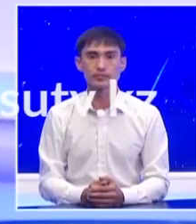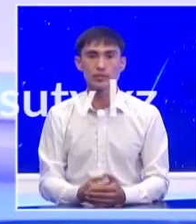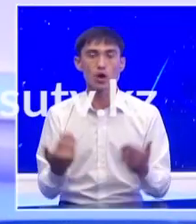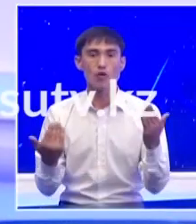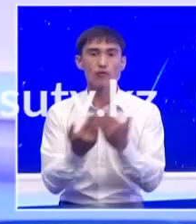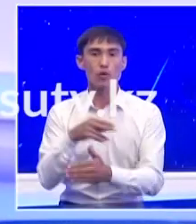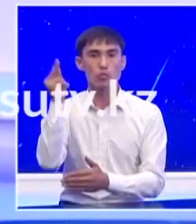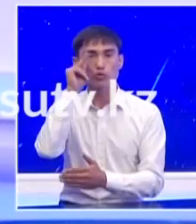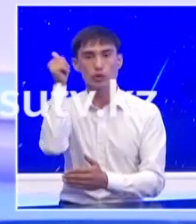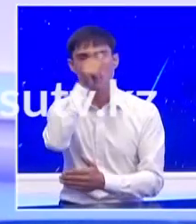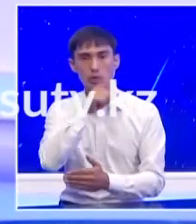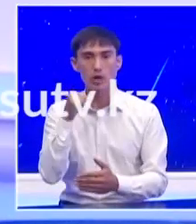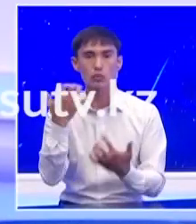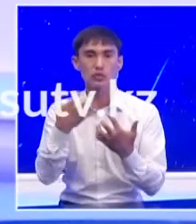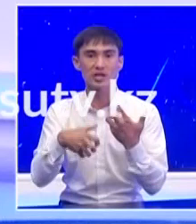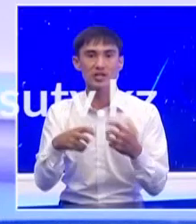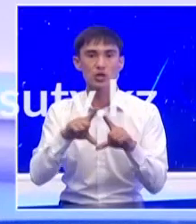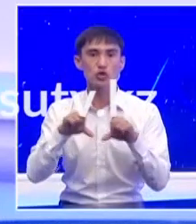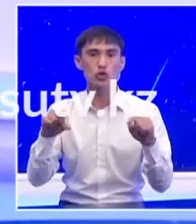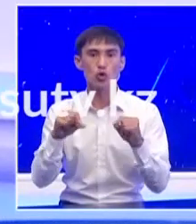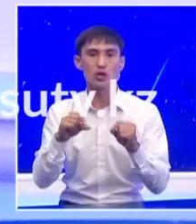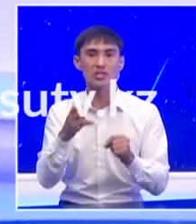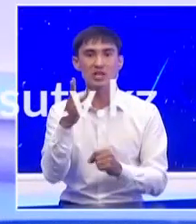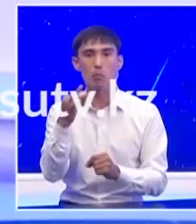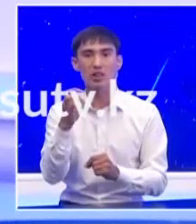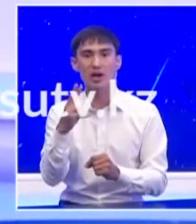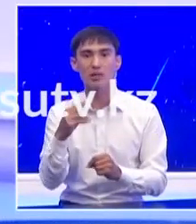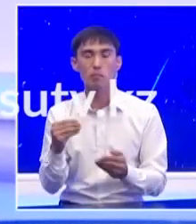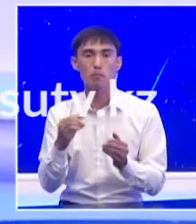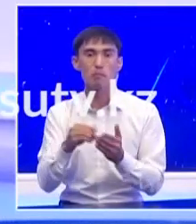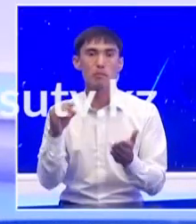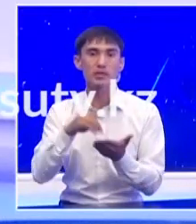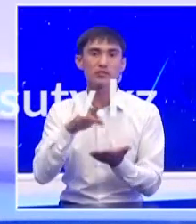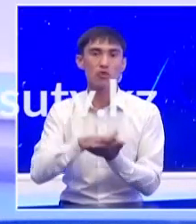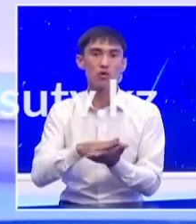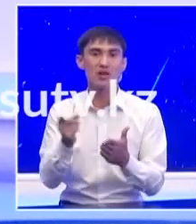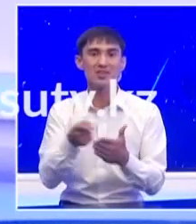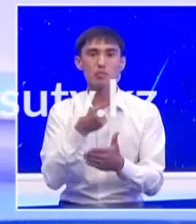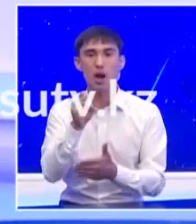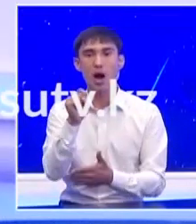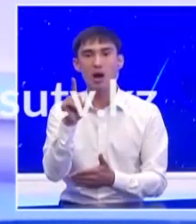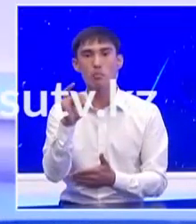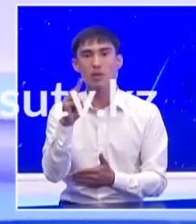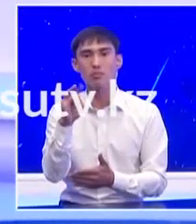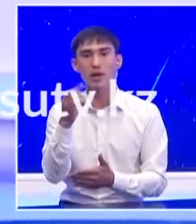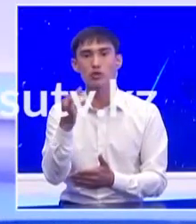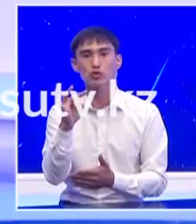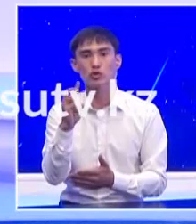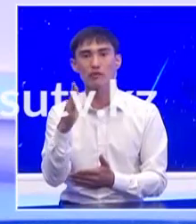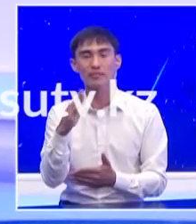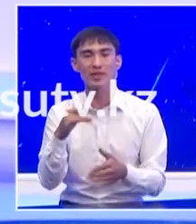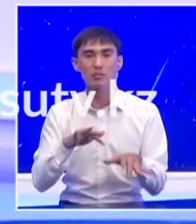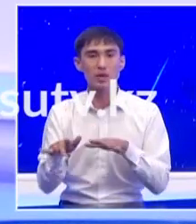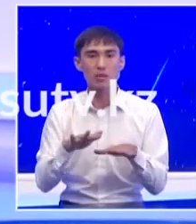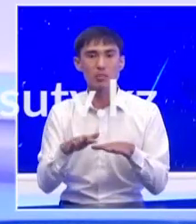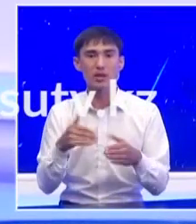В новом учебном году в средней школе на станции Шамалган присвоили имя Ахмета Байтурсынова. Данное мероприятие